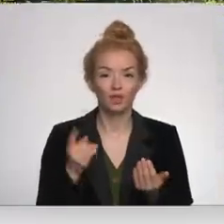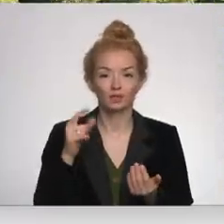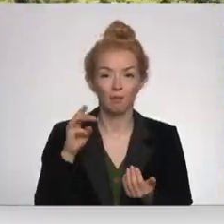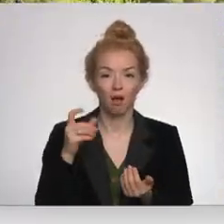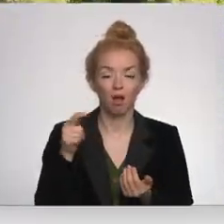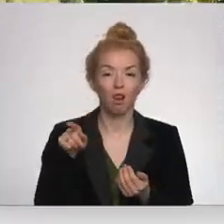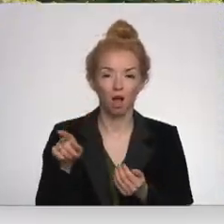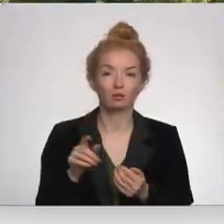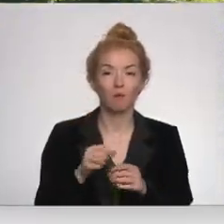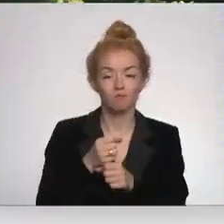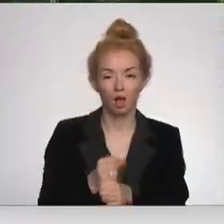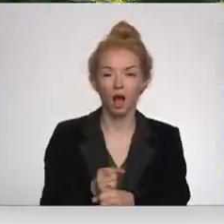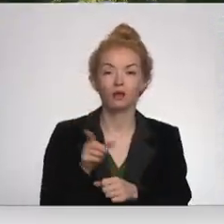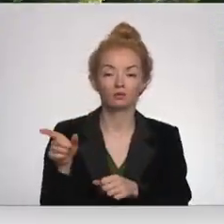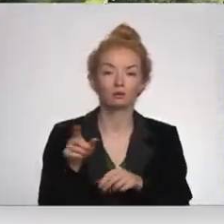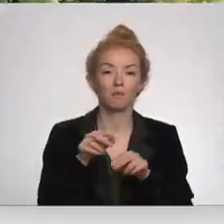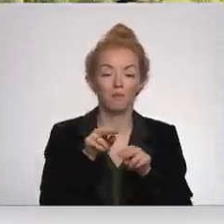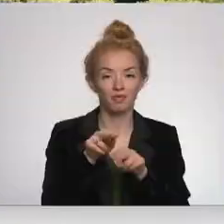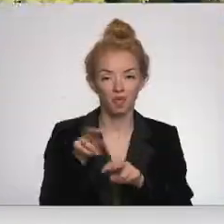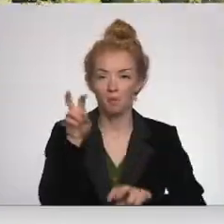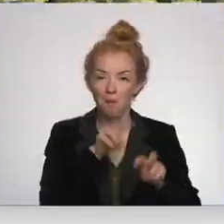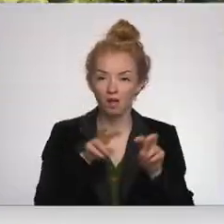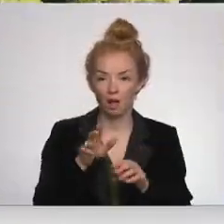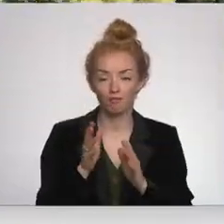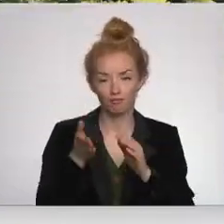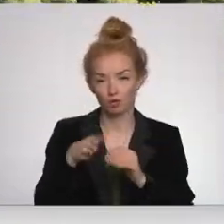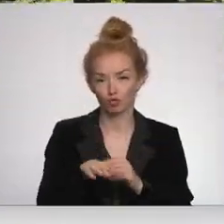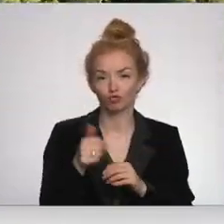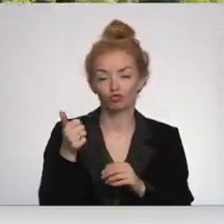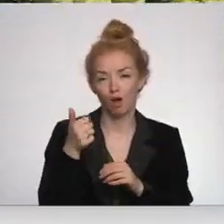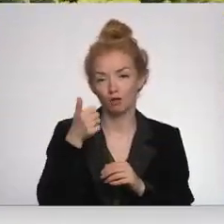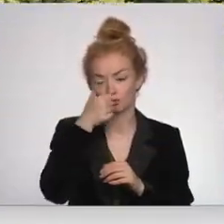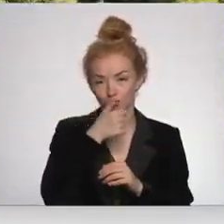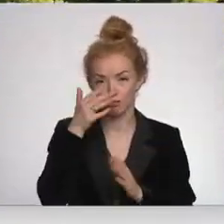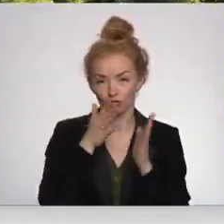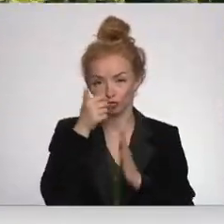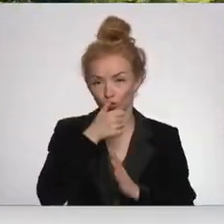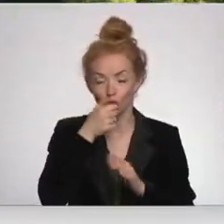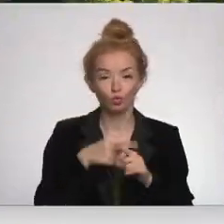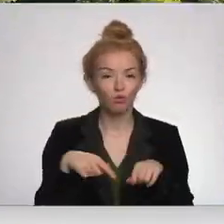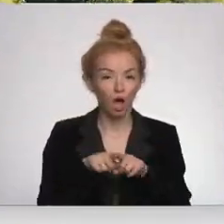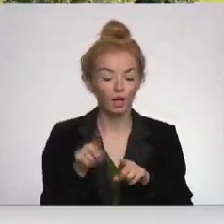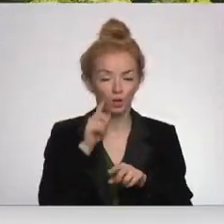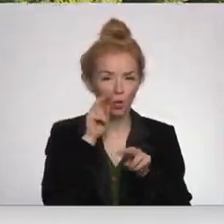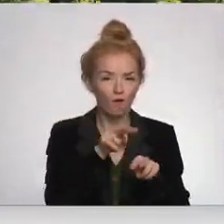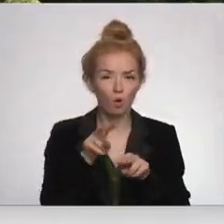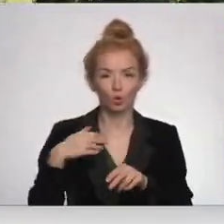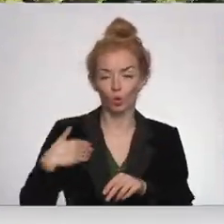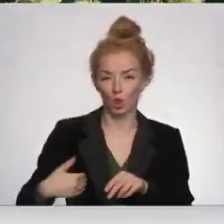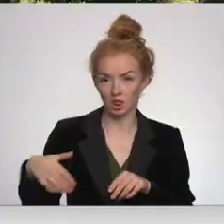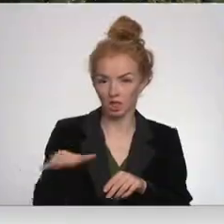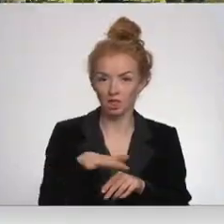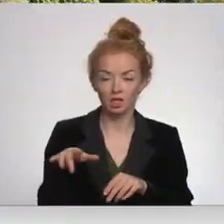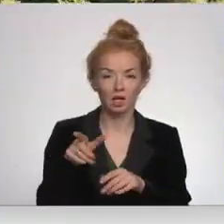pagasta mednieki devās meklēt mirušās cūkas. Vēl Āfrikas cūku mēru uzliesmojums šomēnes novērots arī Kuldīgas novadā, kur